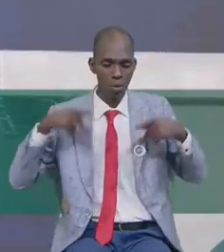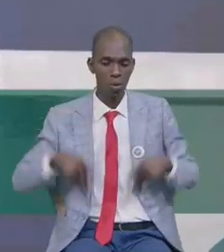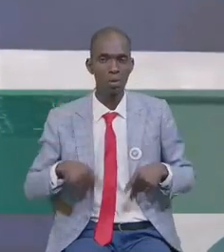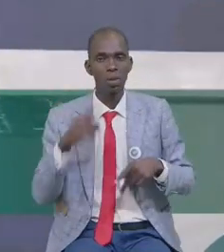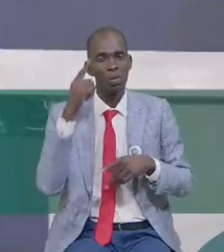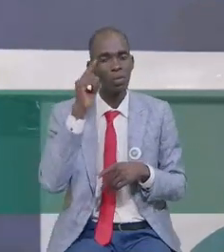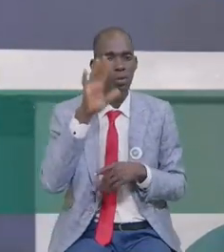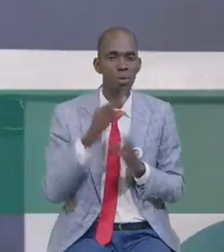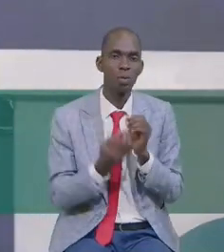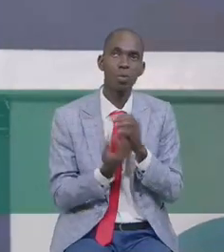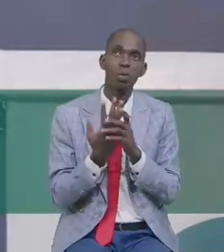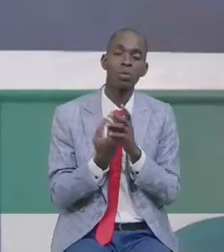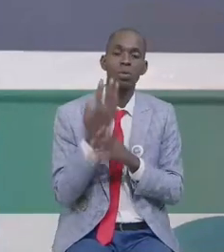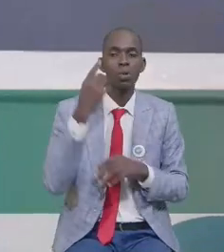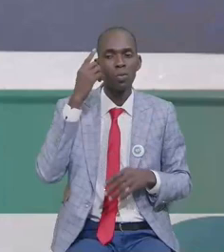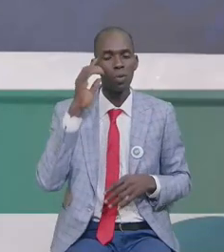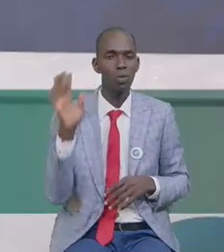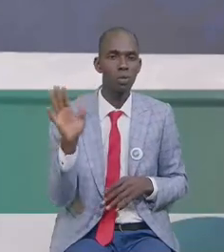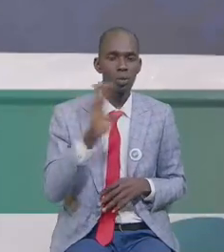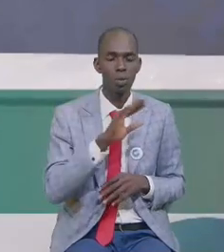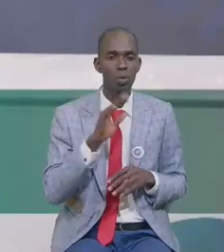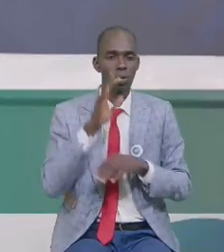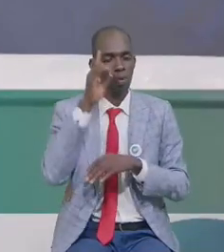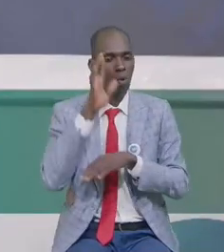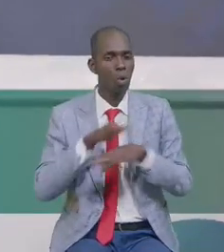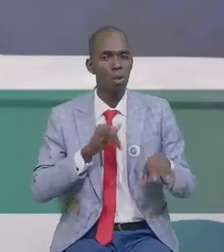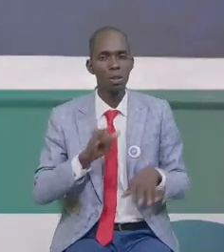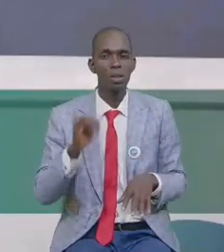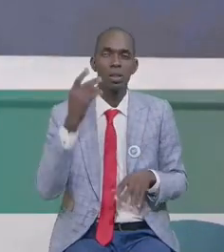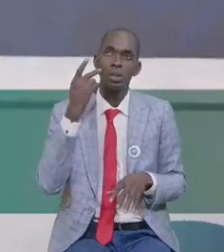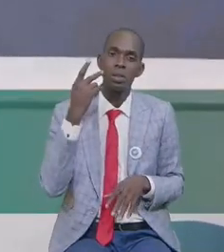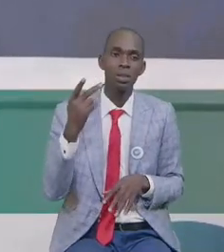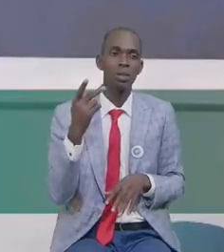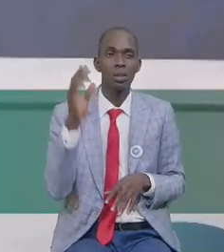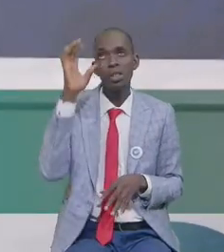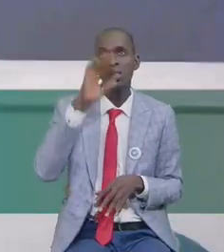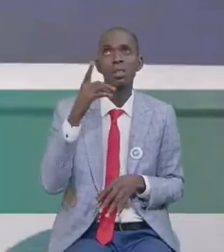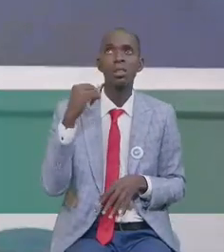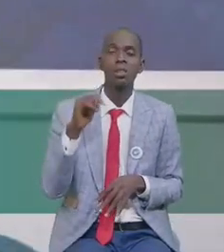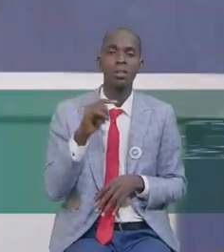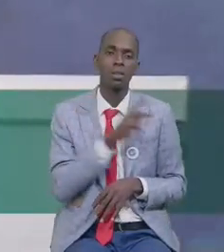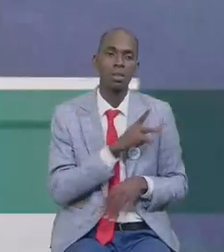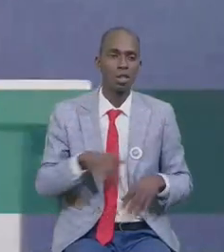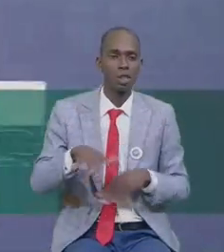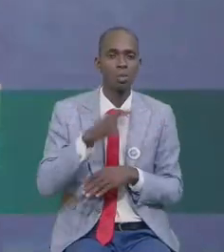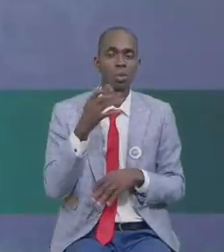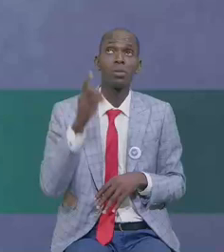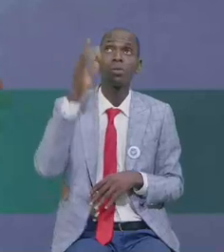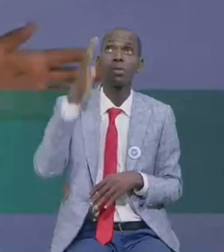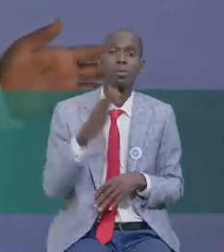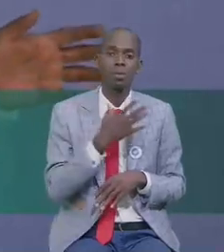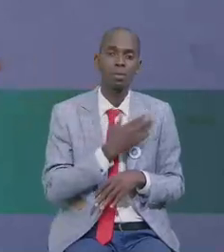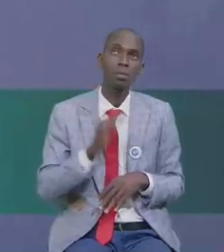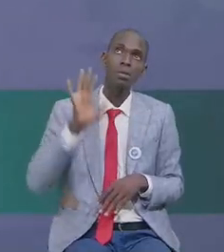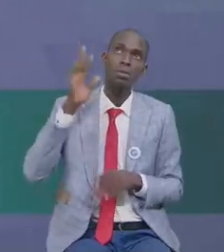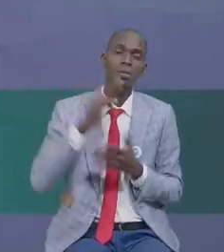pour votre croissance, ce dont vous avez besoin pour votre appel, cherchez le royaume de Dieu et sa justice. Et